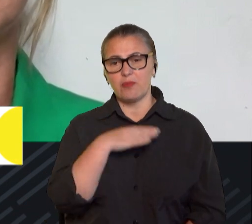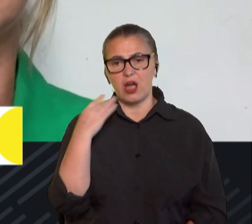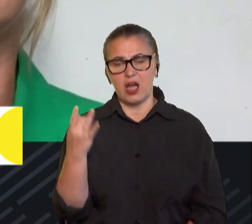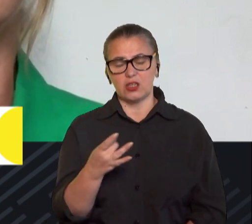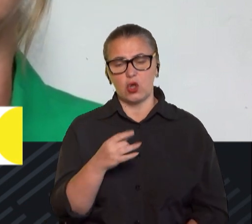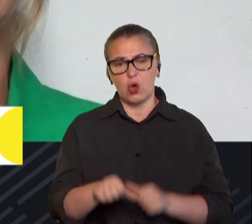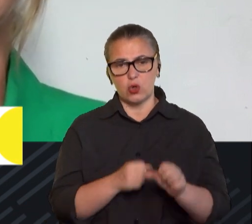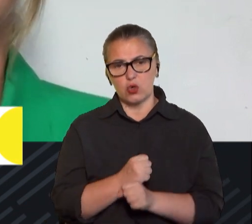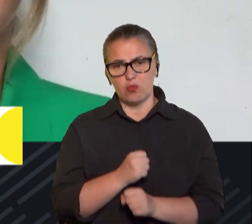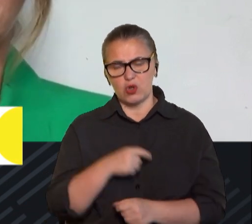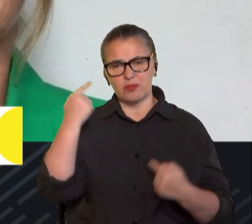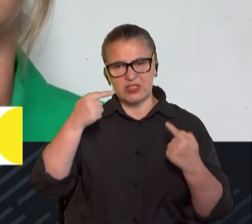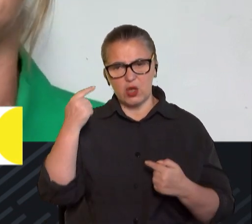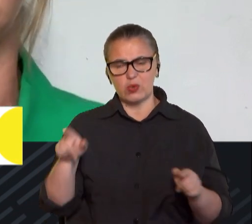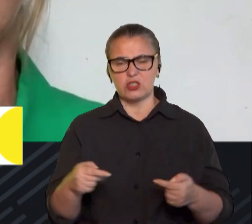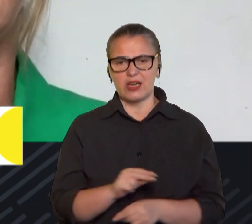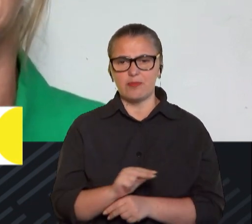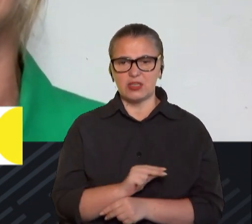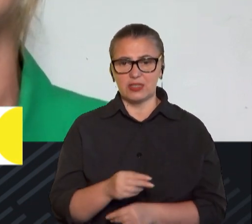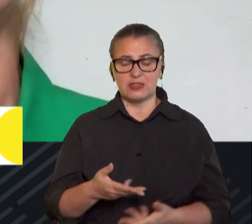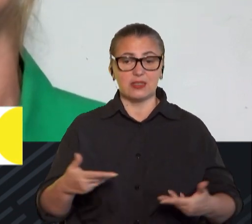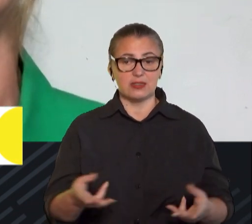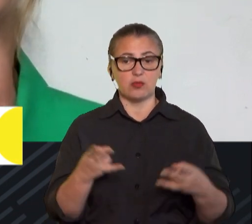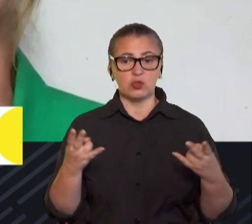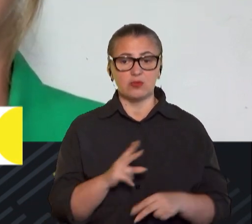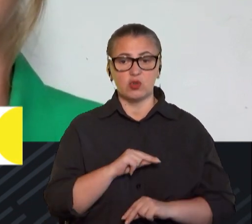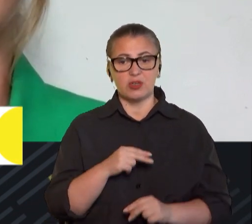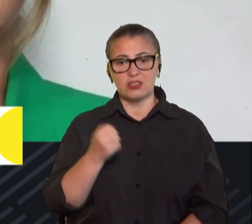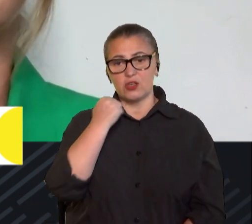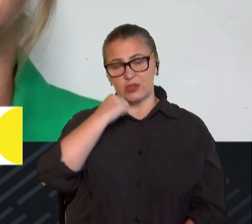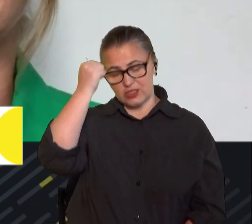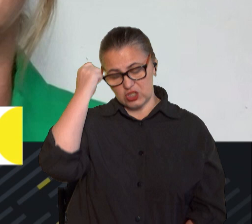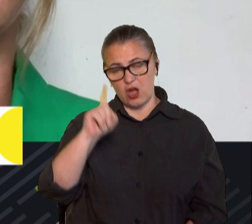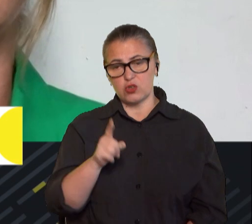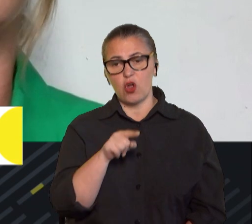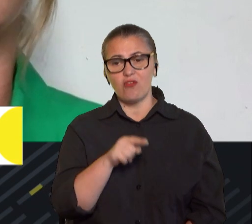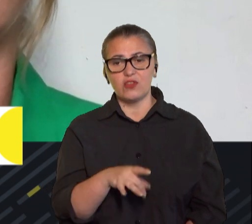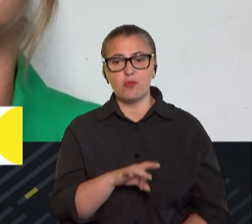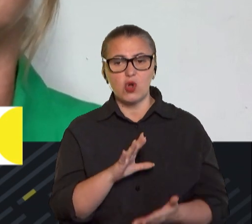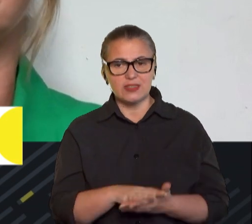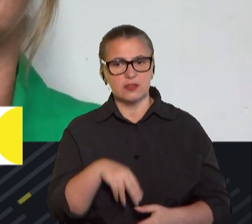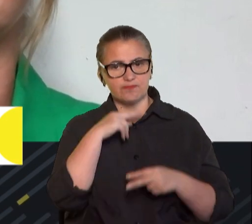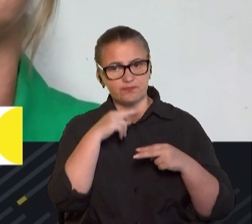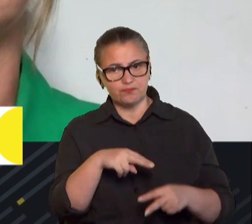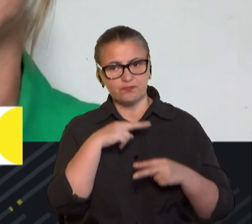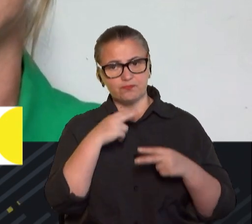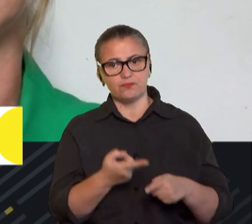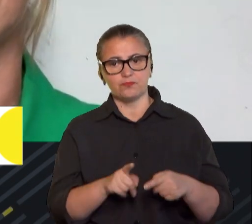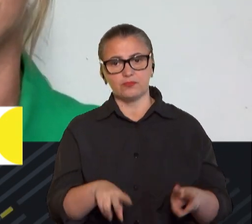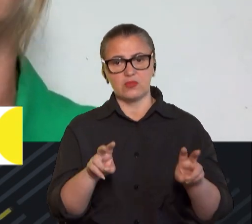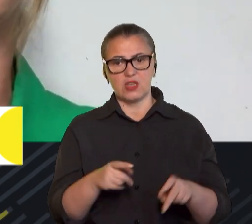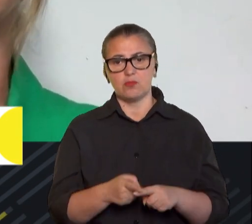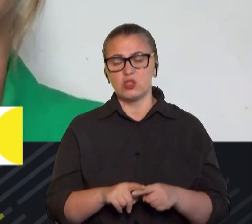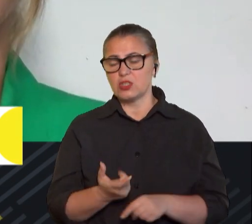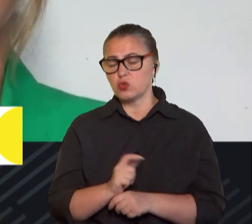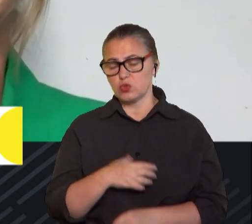психологічної, реабілітаційної, тому маємо працювати. І дякую, що ви постійно звертаєте увагу на цю тему, тому що це